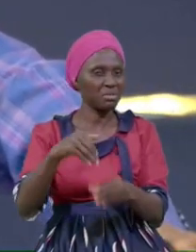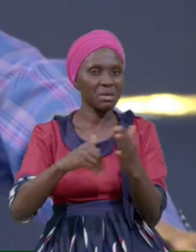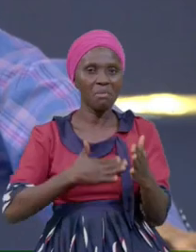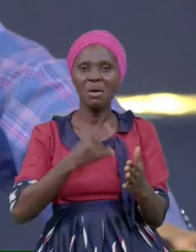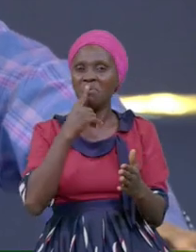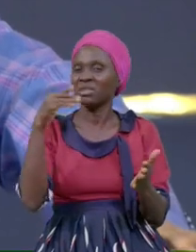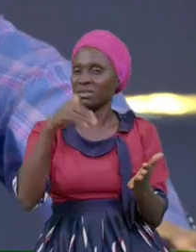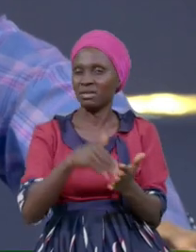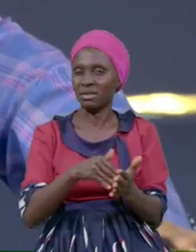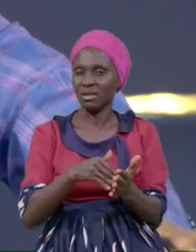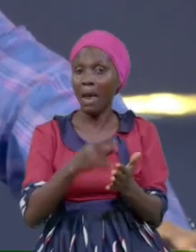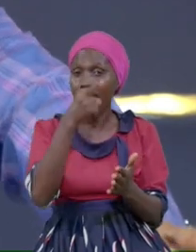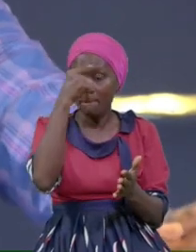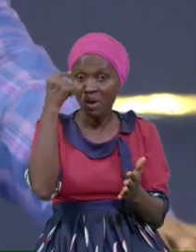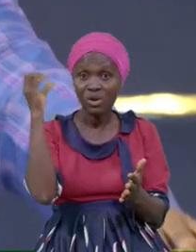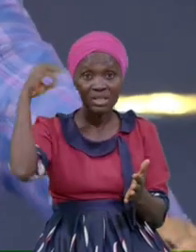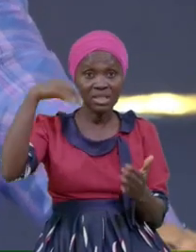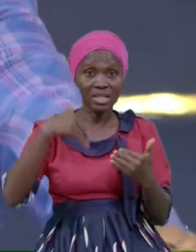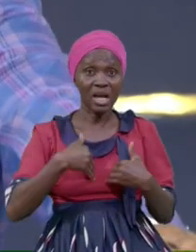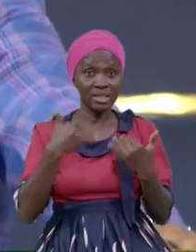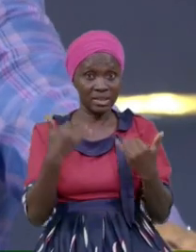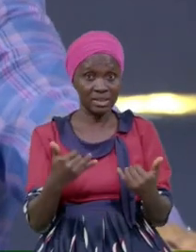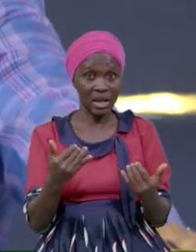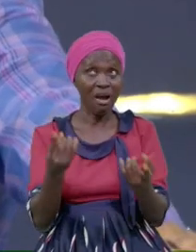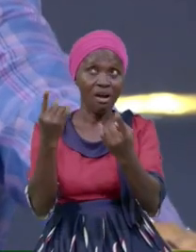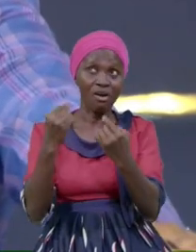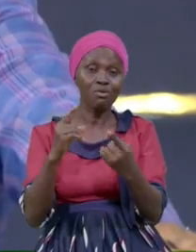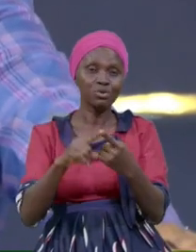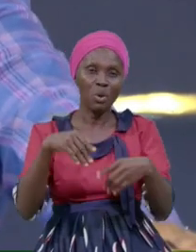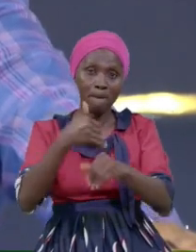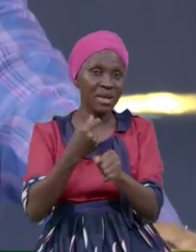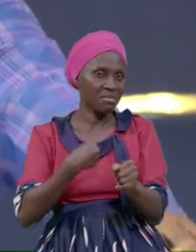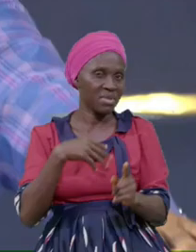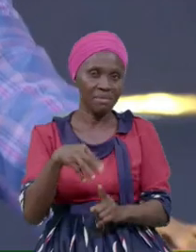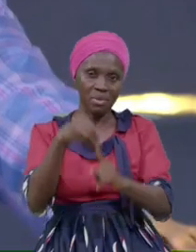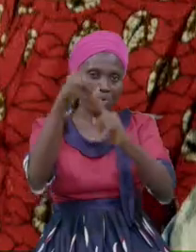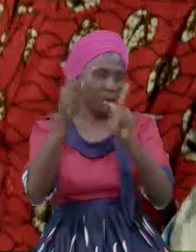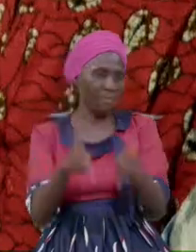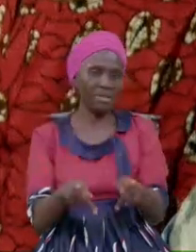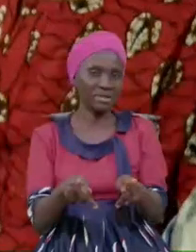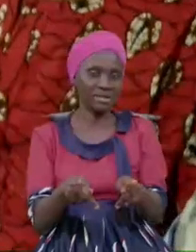Parce que la grâce est venue maintenant pour me rendre particulier. Toi.